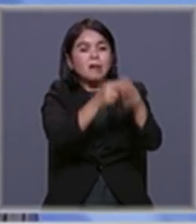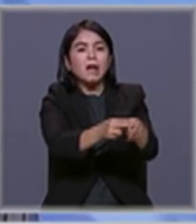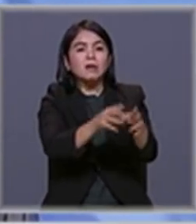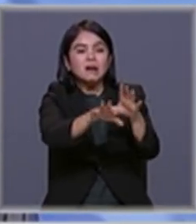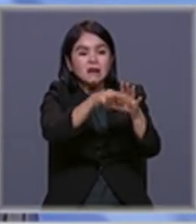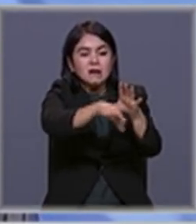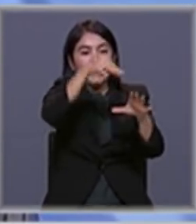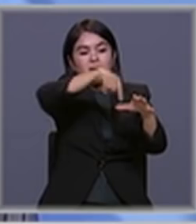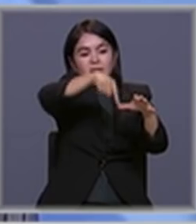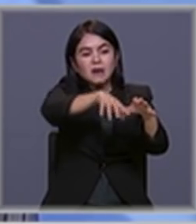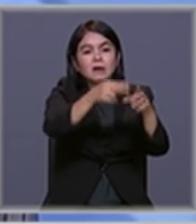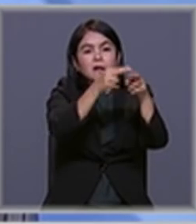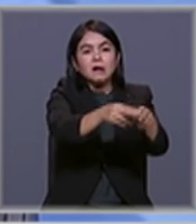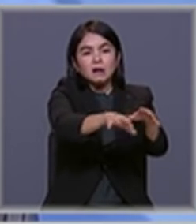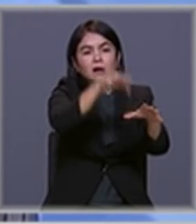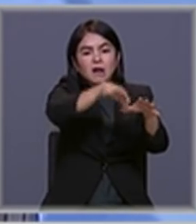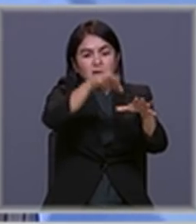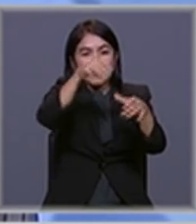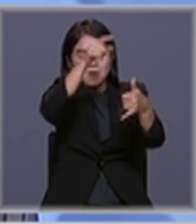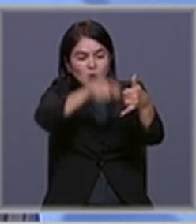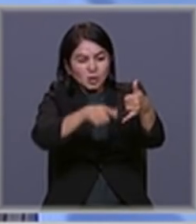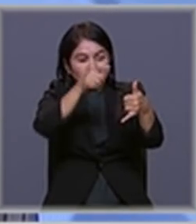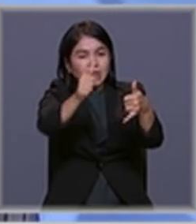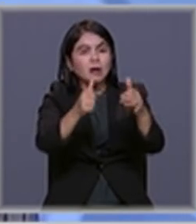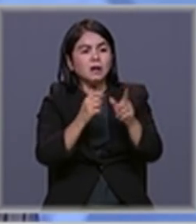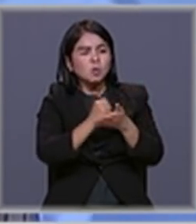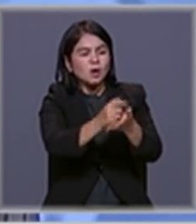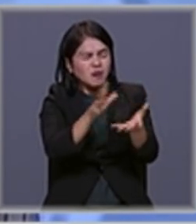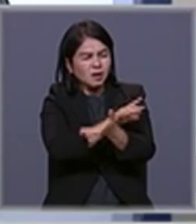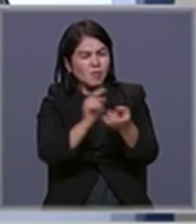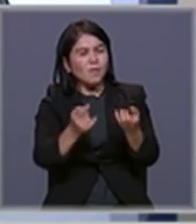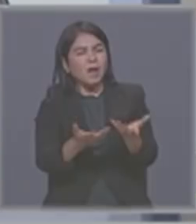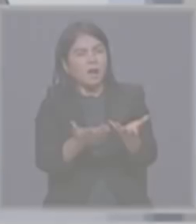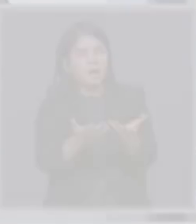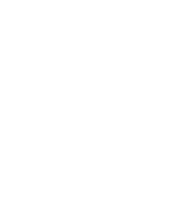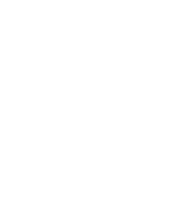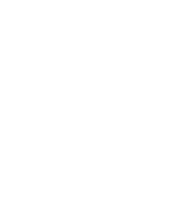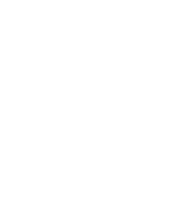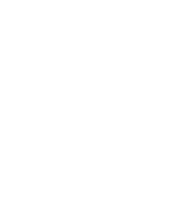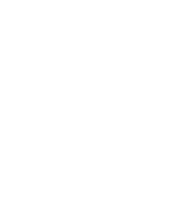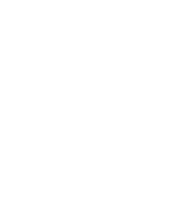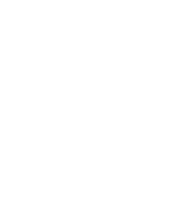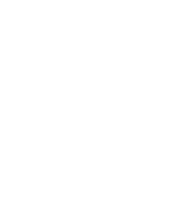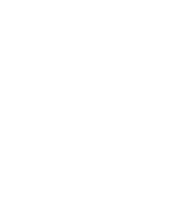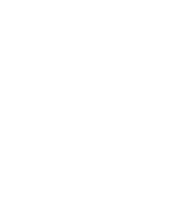ที่คุณคิดว่าเป็นผู้ตื่นรู้อย่างที่ว่ากัน คุ้มค่าหรือไม่